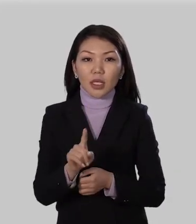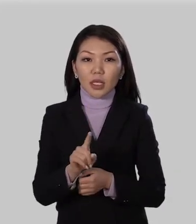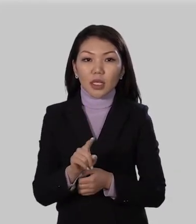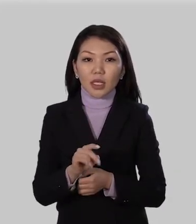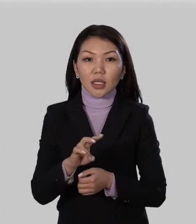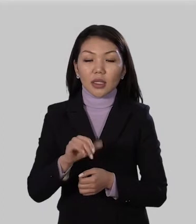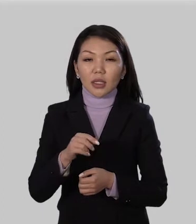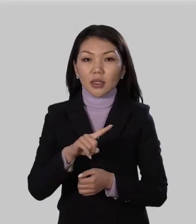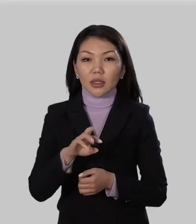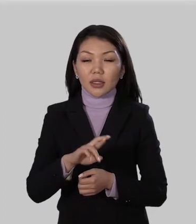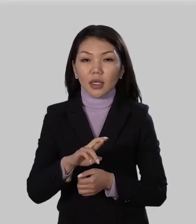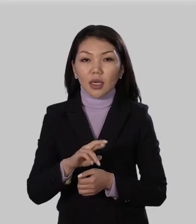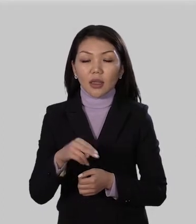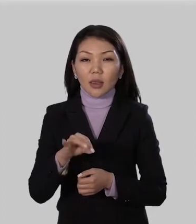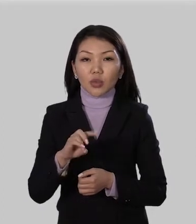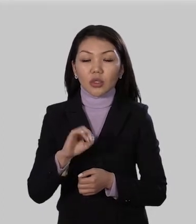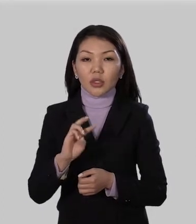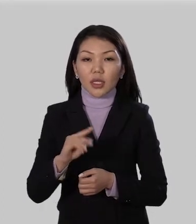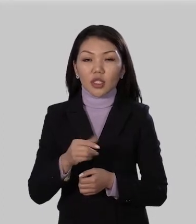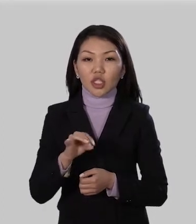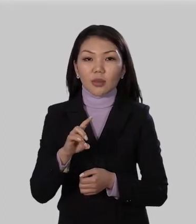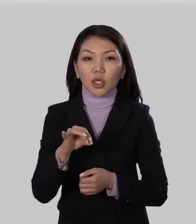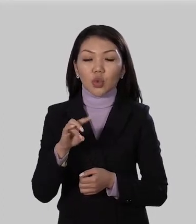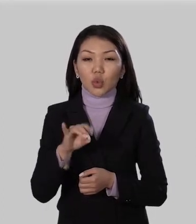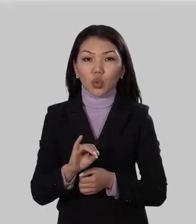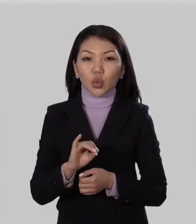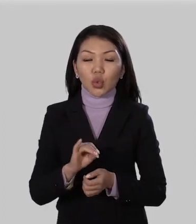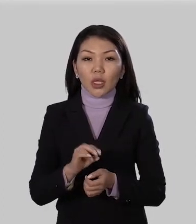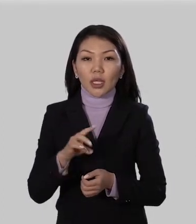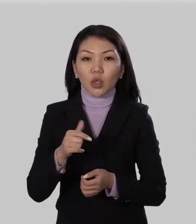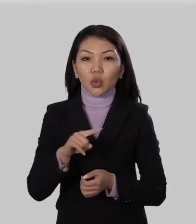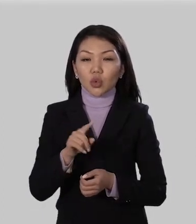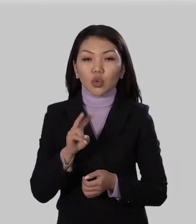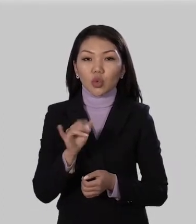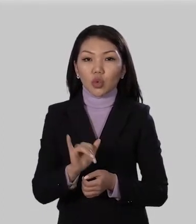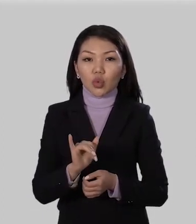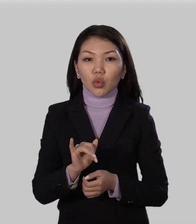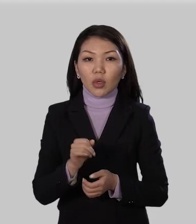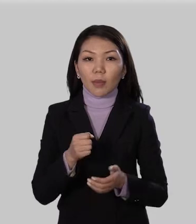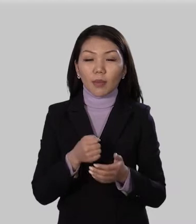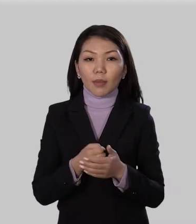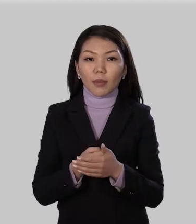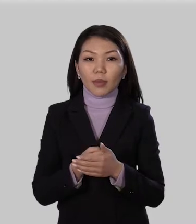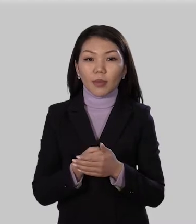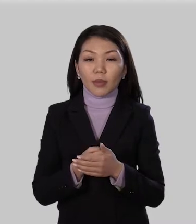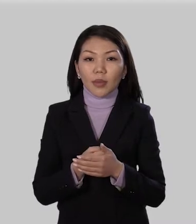Нельзя допускать чрезмерную физическую нагрузку. Перед звонким «м» пишем